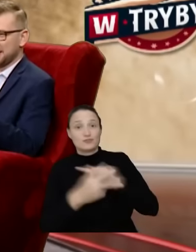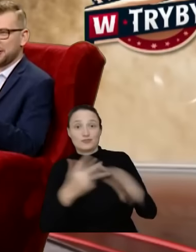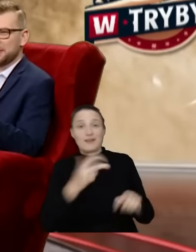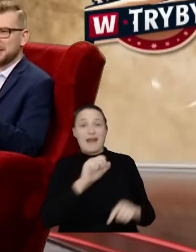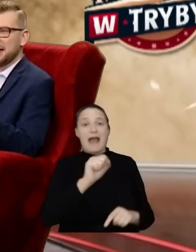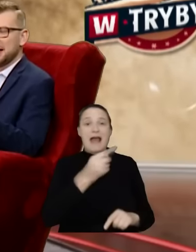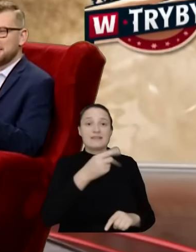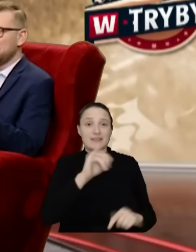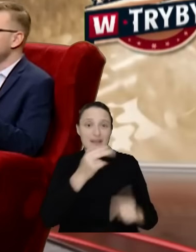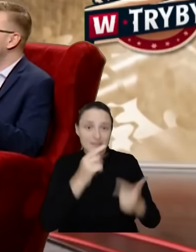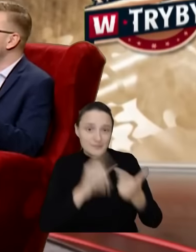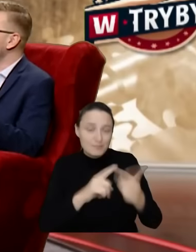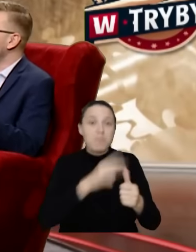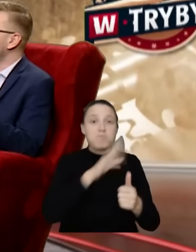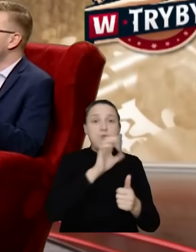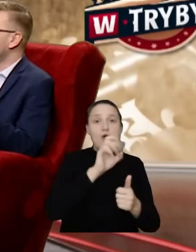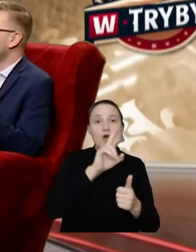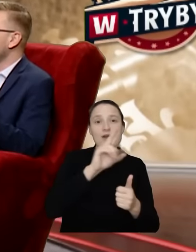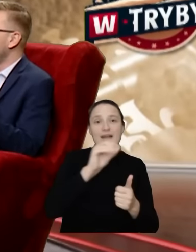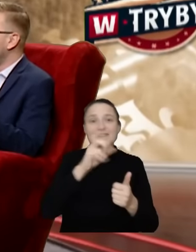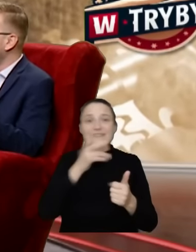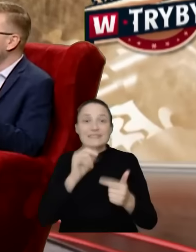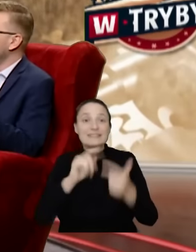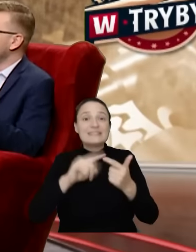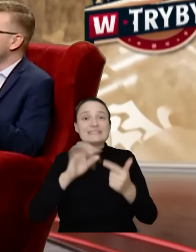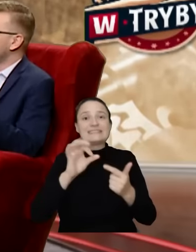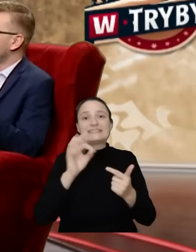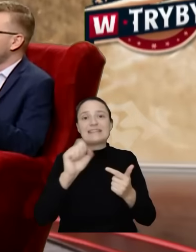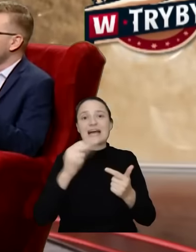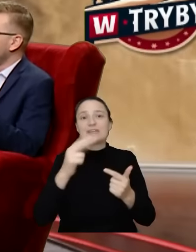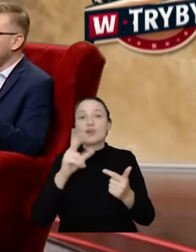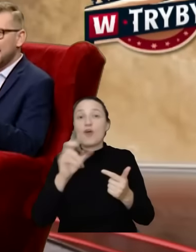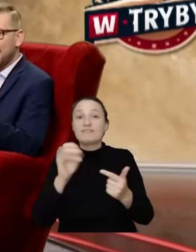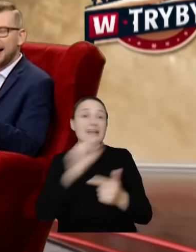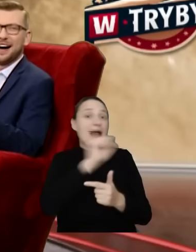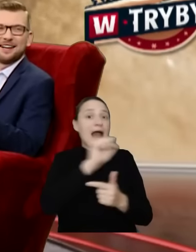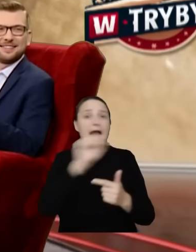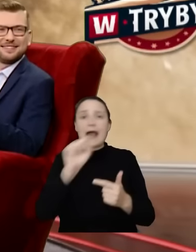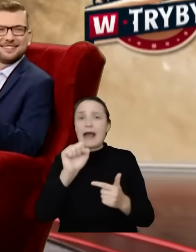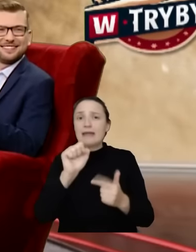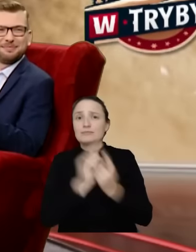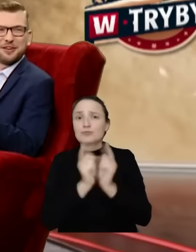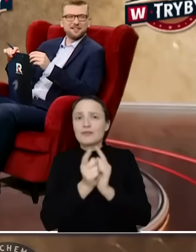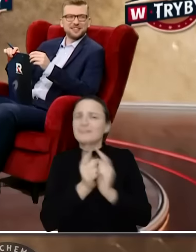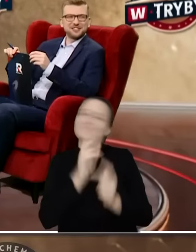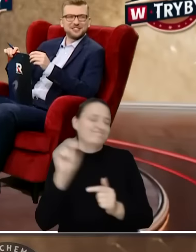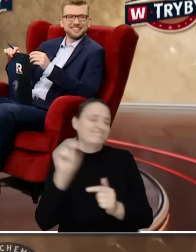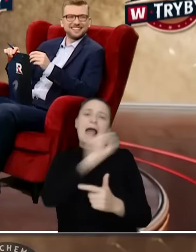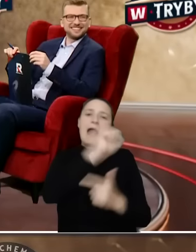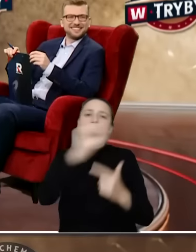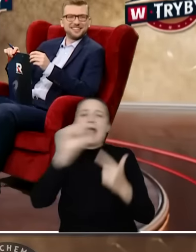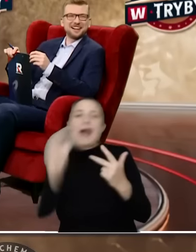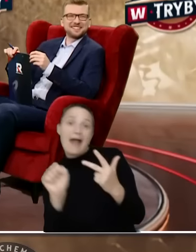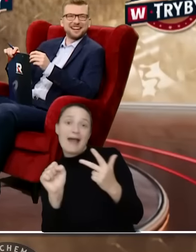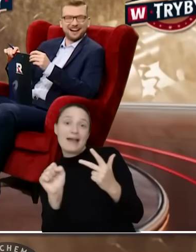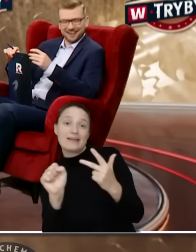Adrian Stankowski. I mieliśmy powiedzieć, że jest to spotkanie AA, ale jest to spotkanie AAA. Tak, tak. Ponieważ... Trzy razy